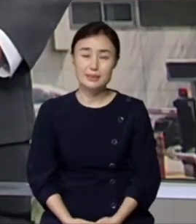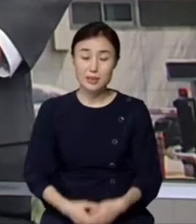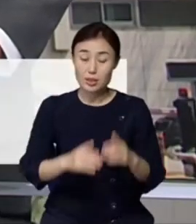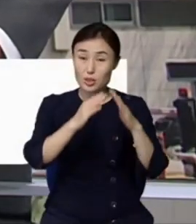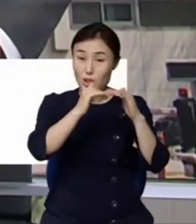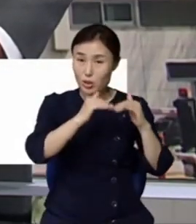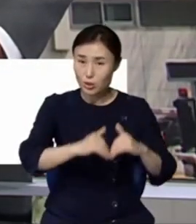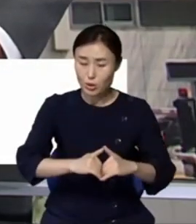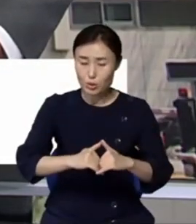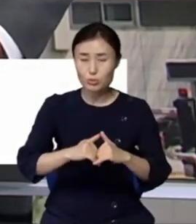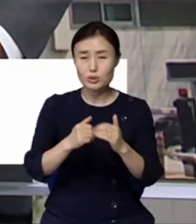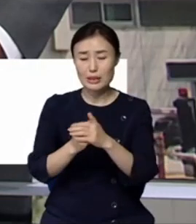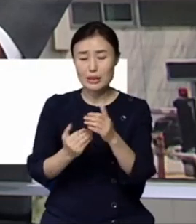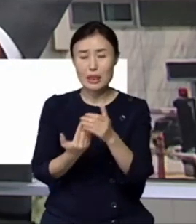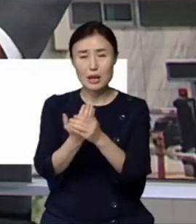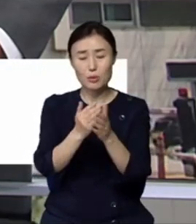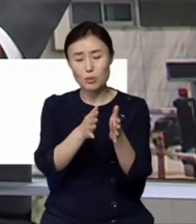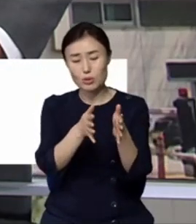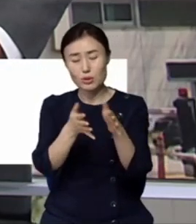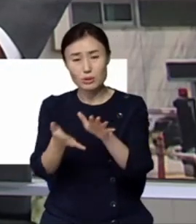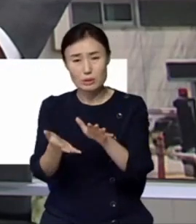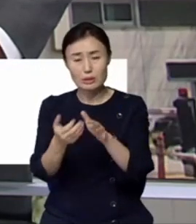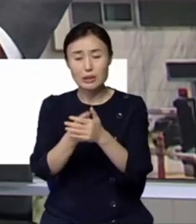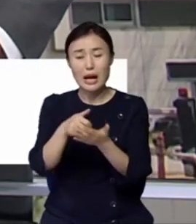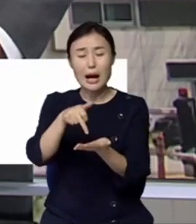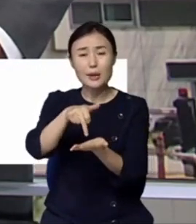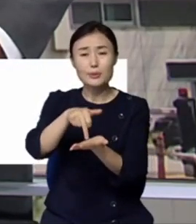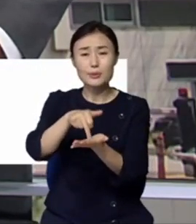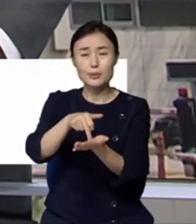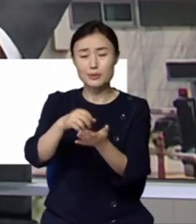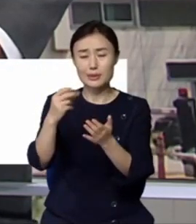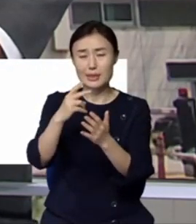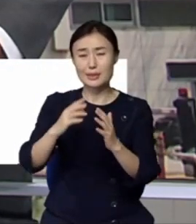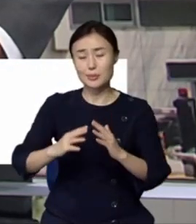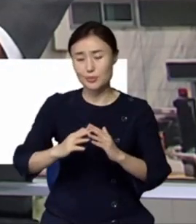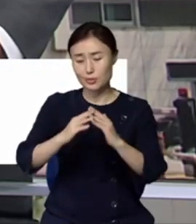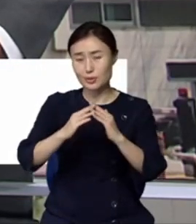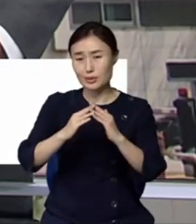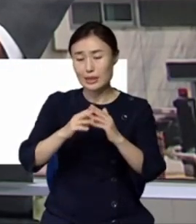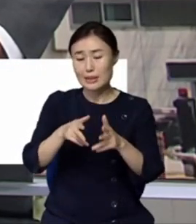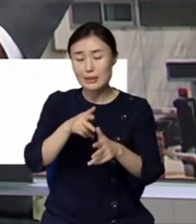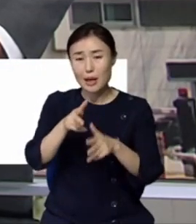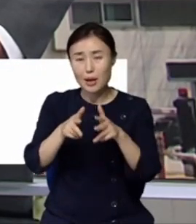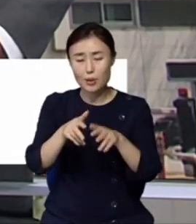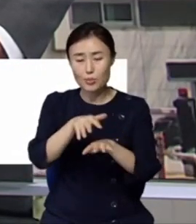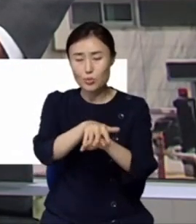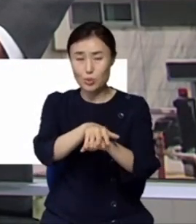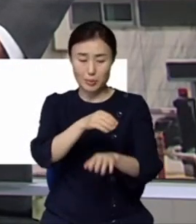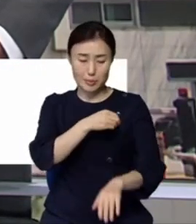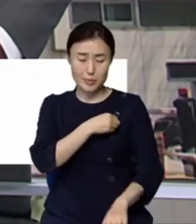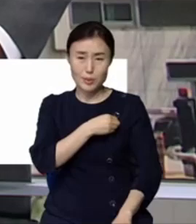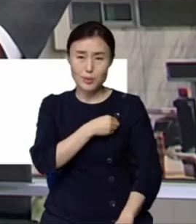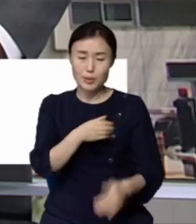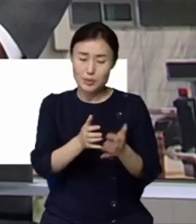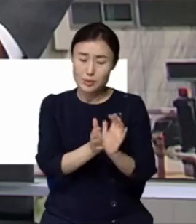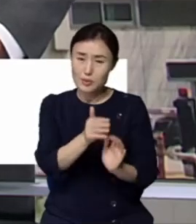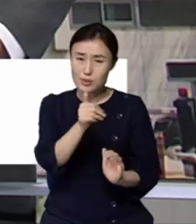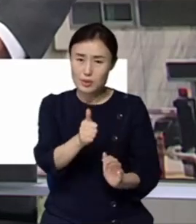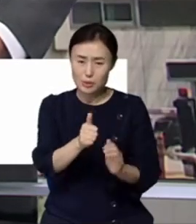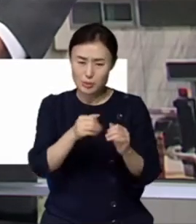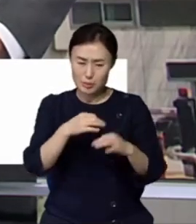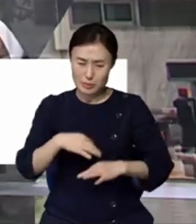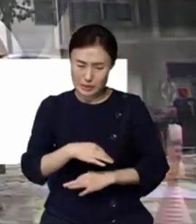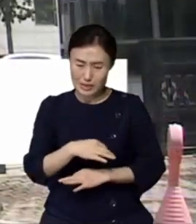철거 건물 붕괴 사고로 17명의 사상자를 냈던 학동 재개발 사업지를 둘러싼 조합장과 업체 간의 비리 의혹 수사가 속도를